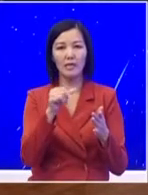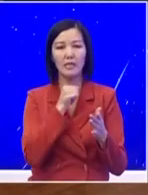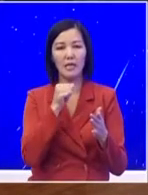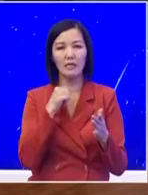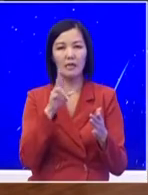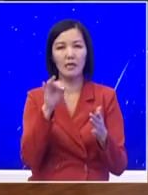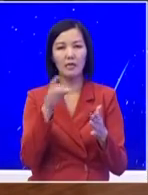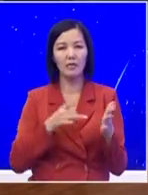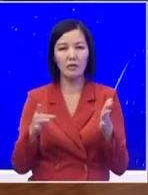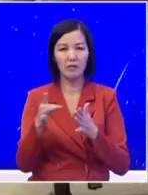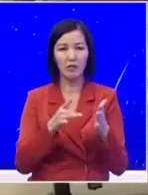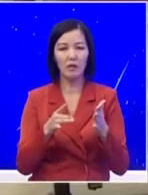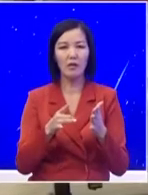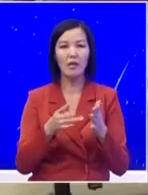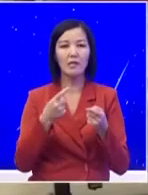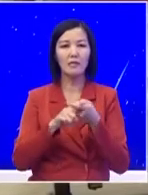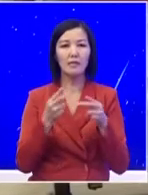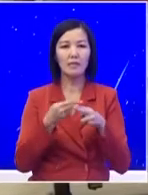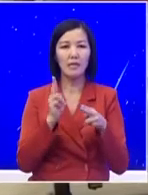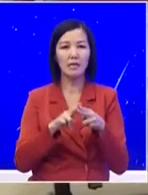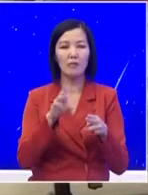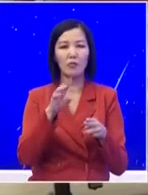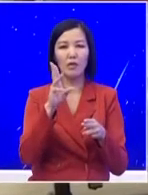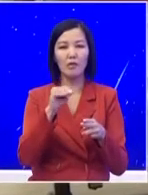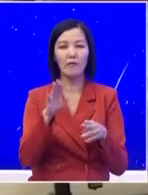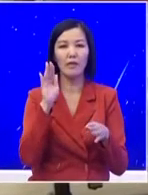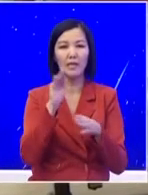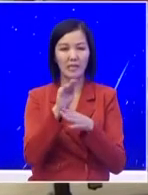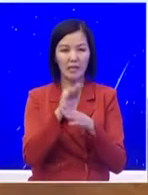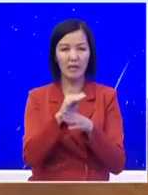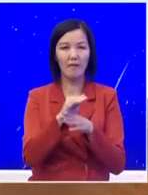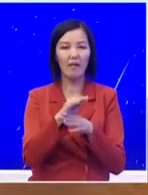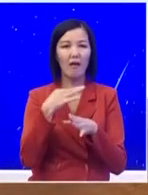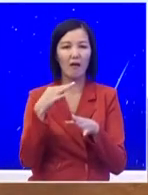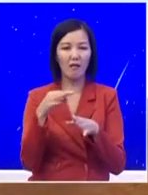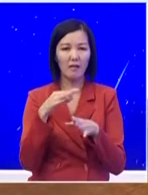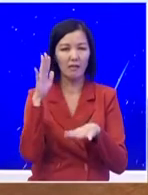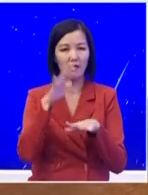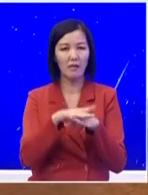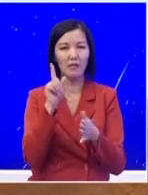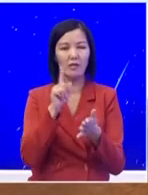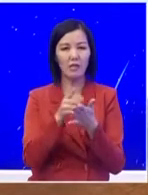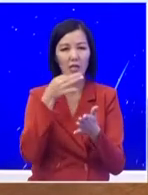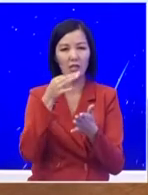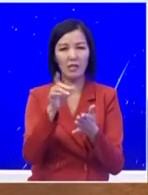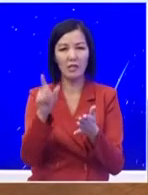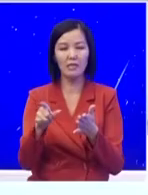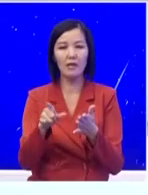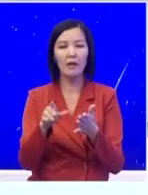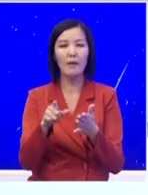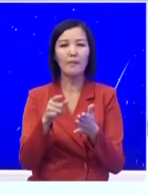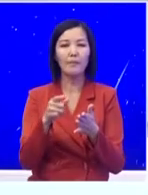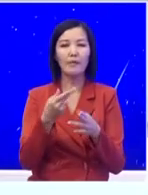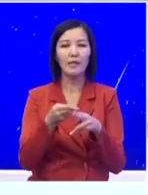Талгарском и Каратальском районах. В связи с этим Лязат Турлашев раскритиковал халатность акимов и должностных лиц данных регионов,